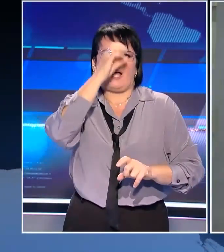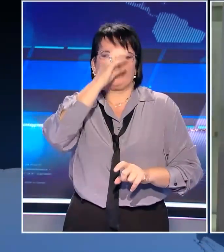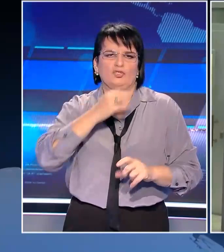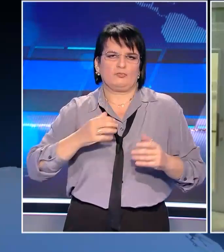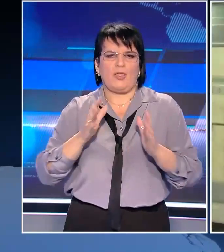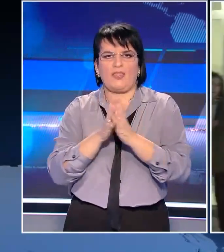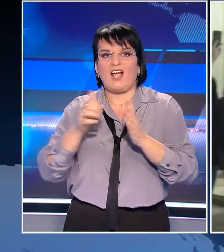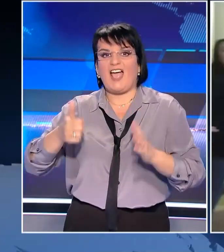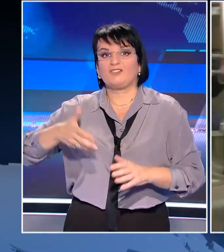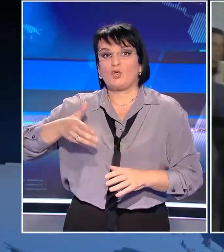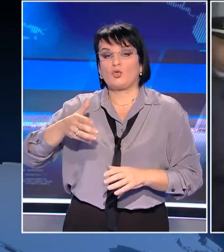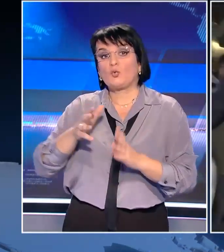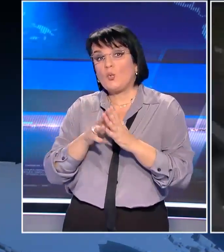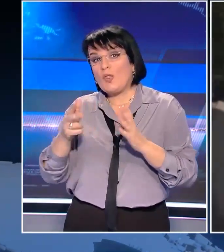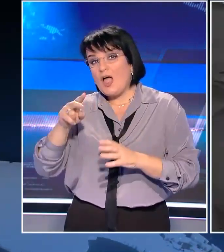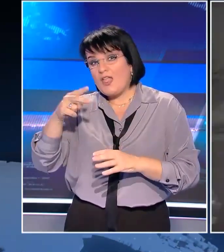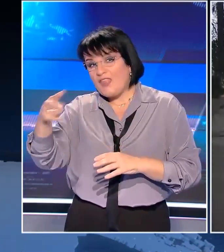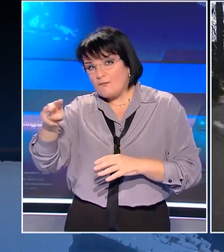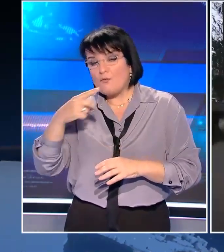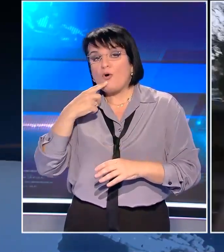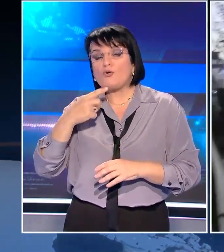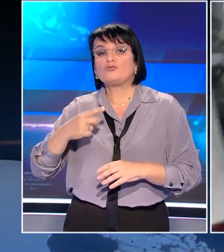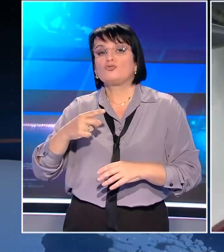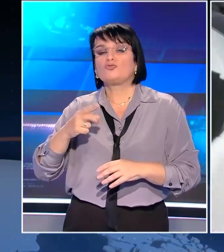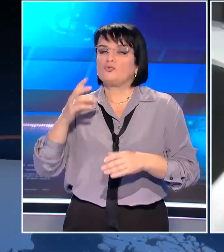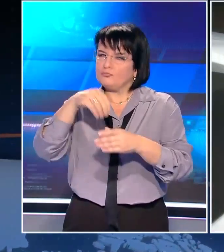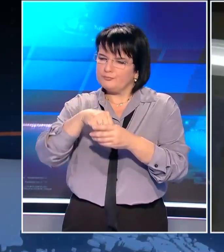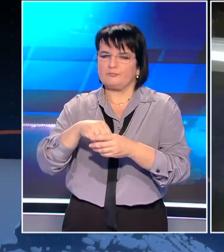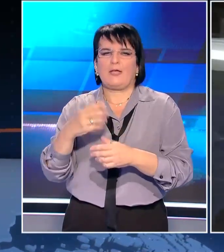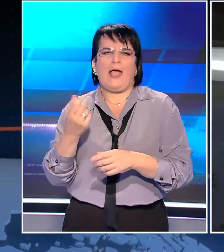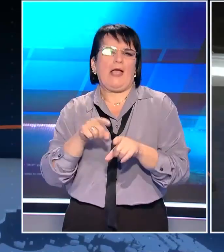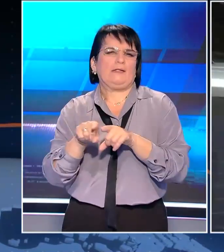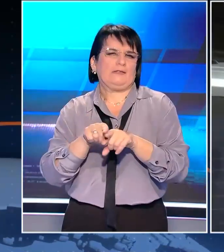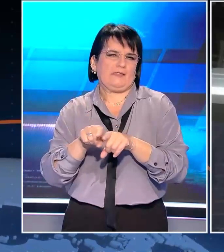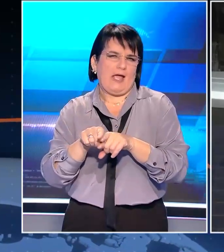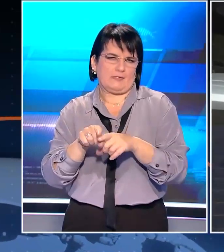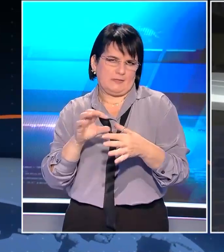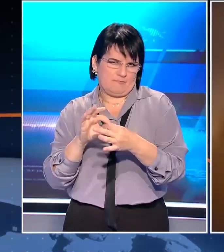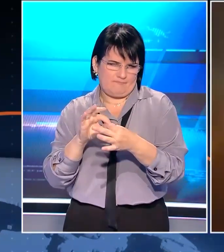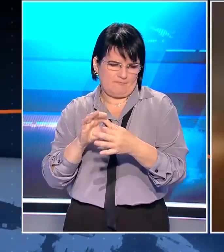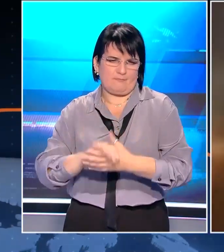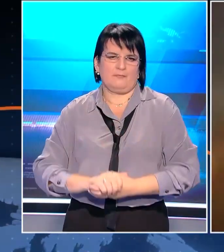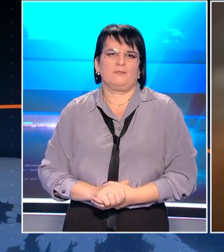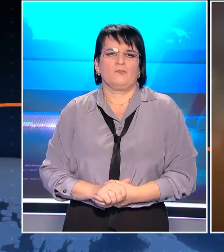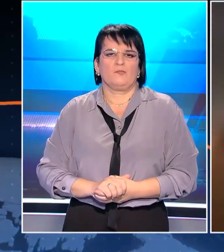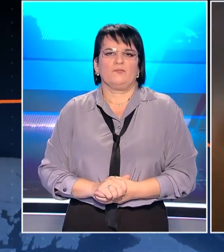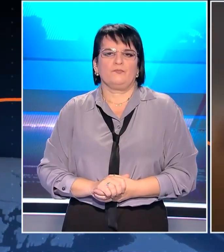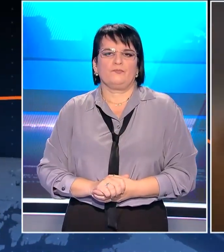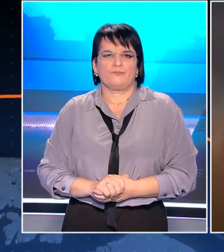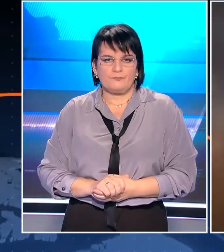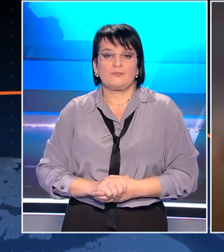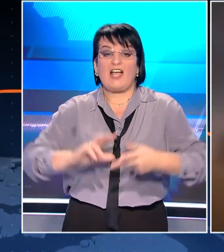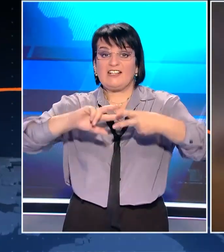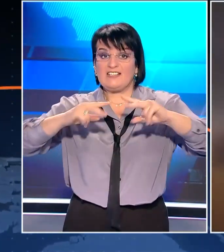ότι ο 16χρονος αδερφός του 18χρονου προφυλακισμένου για τη ρήψη φωτοβολίδας έχει εμπλοκεί στην υπόθεση.